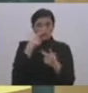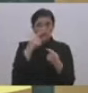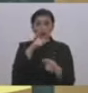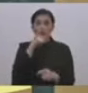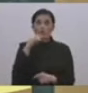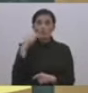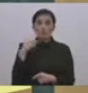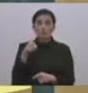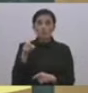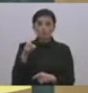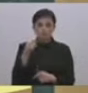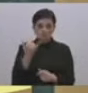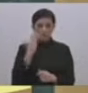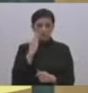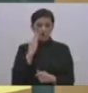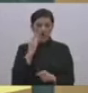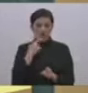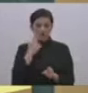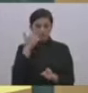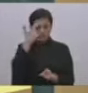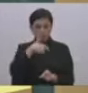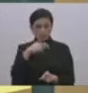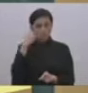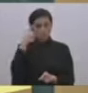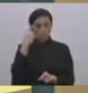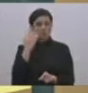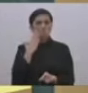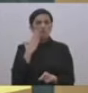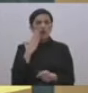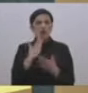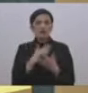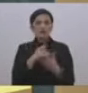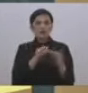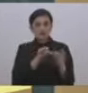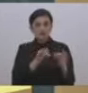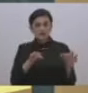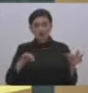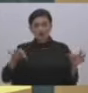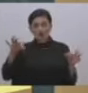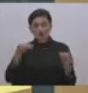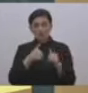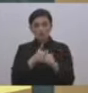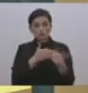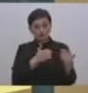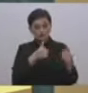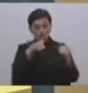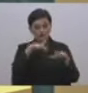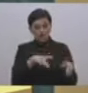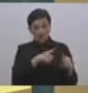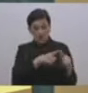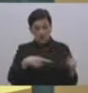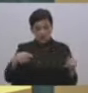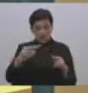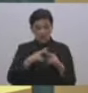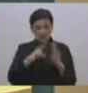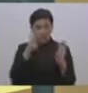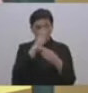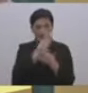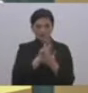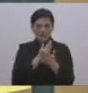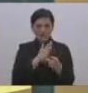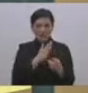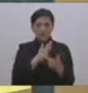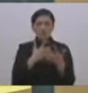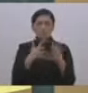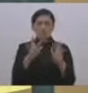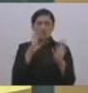რომ გვემართლებიან დღეს თავი მართლად რომ უნდა წარმოედგინონ და იმ საზღვრებს მიყვებით რომელს თქვენ დაადგინეთ რომ გვეუბნებიან აი ეს არის ხალათი ზუსტად ამაზე